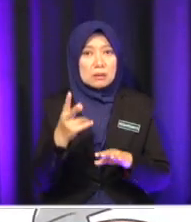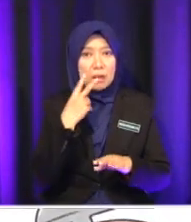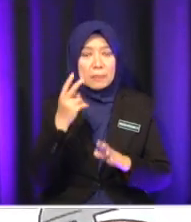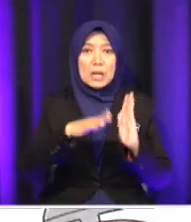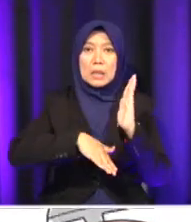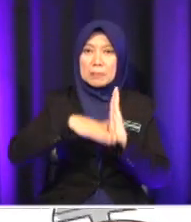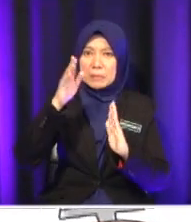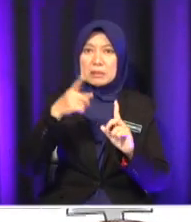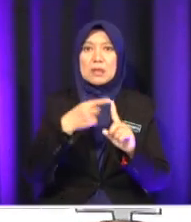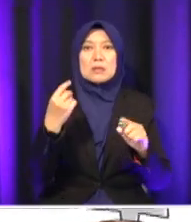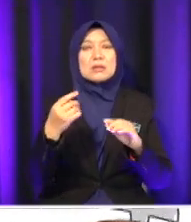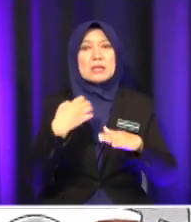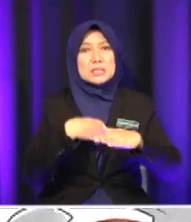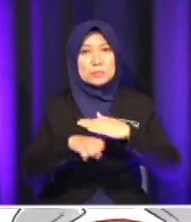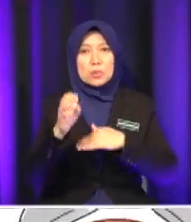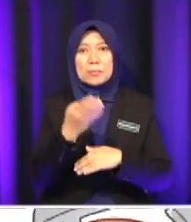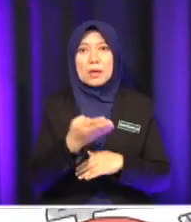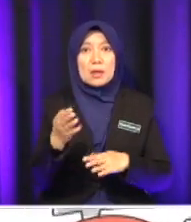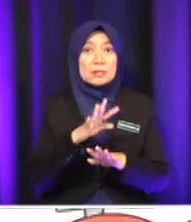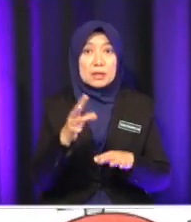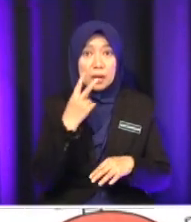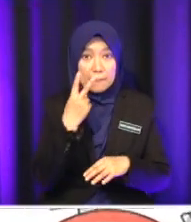export barang tak nampak